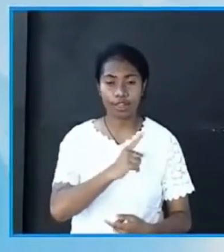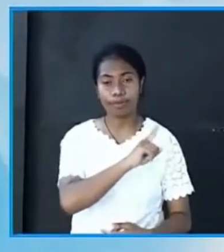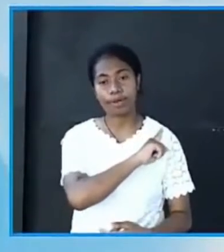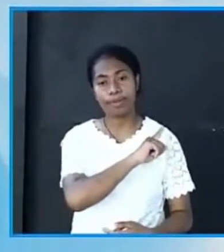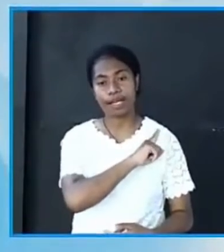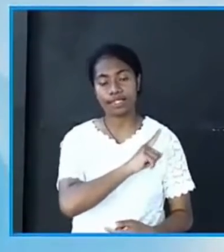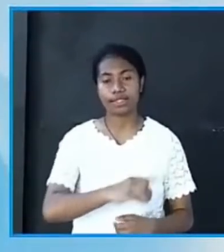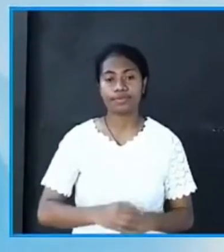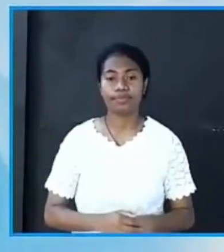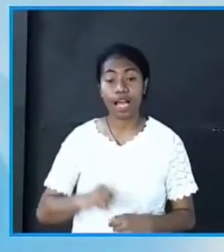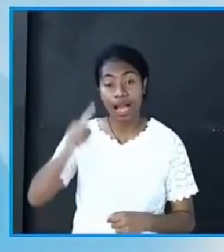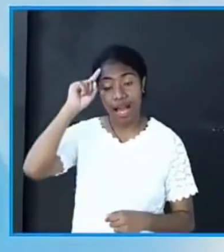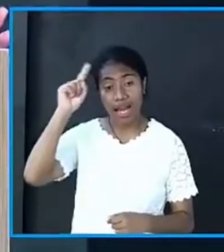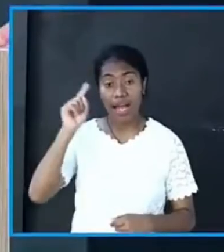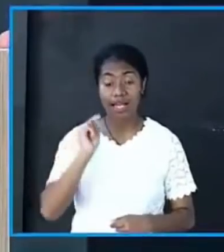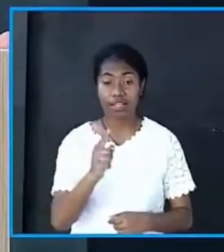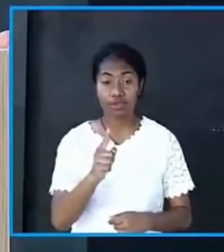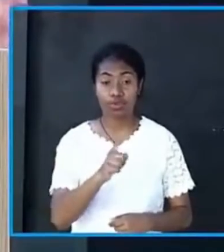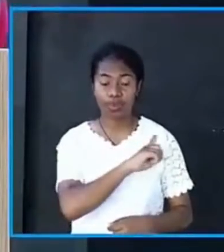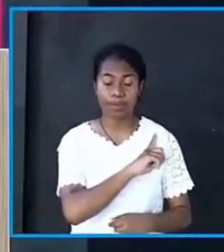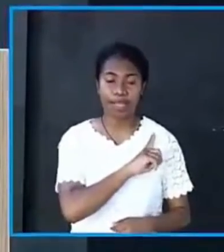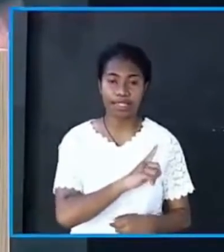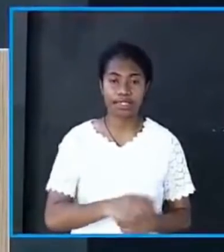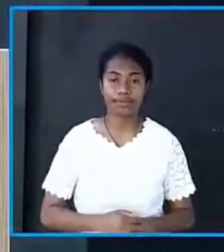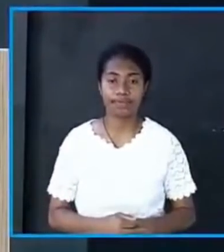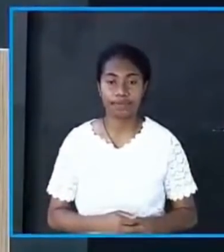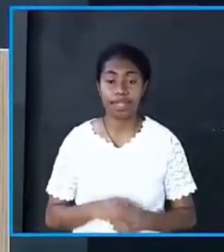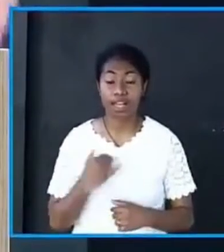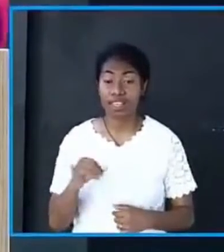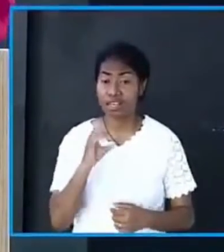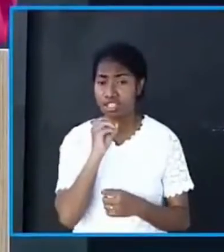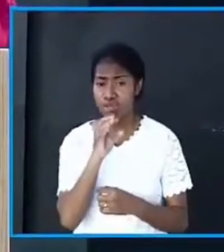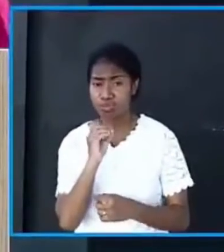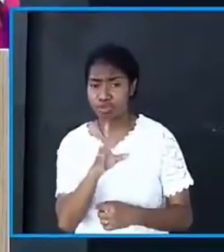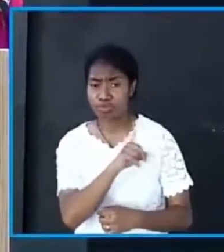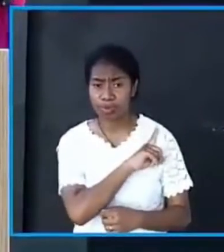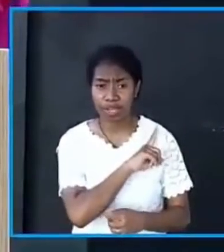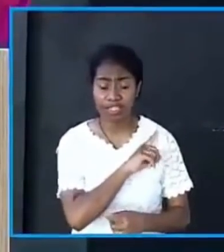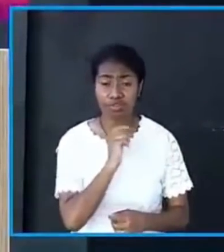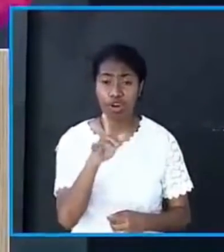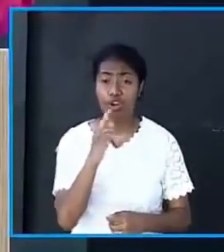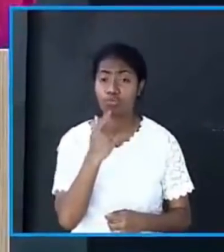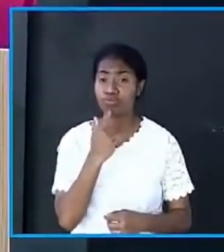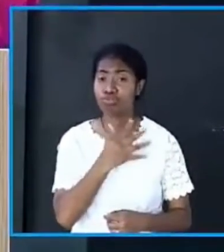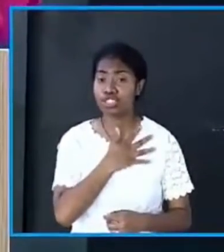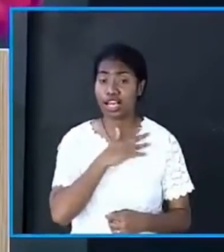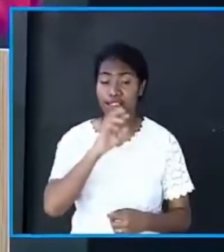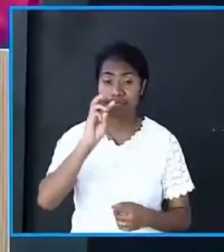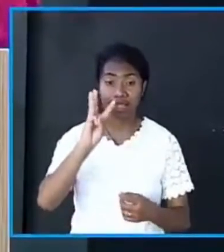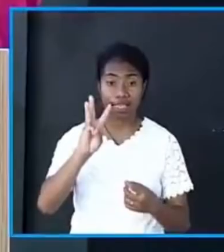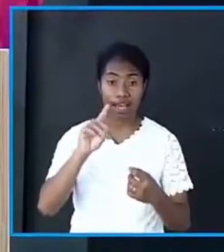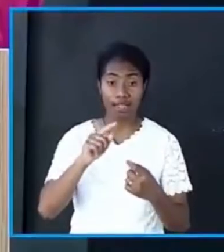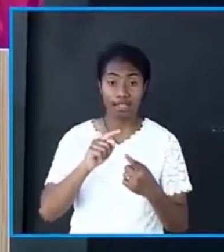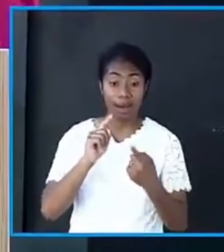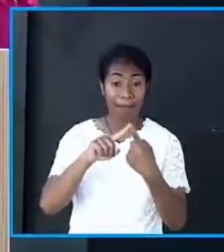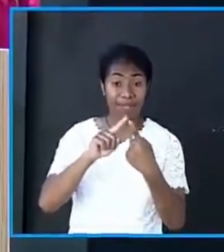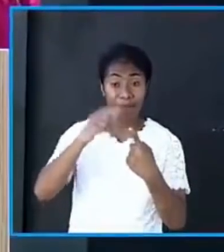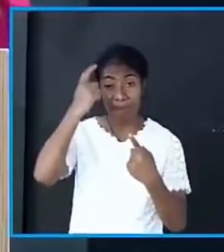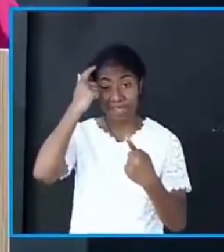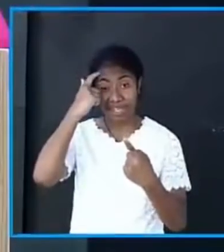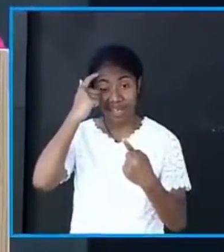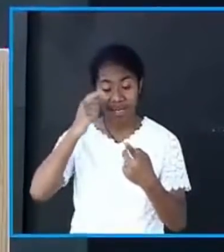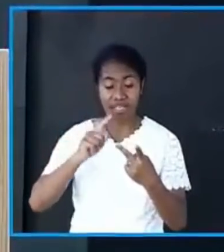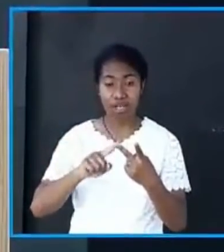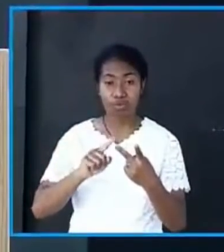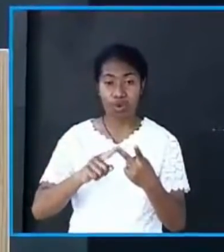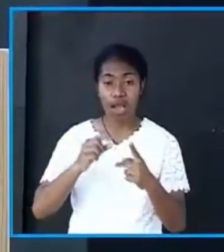Allah itu pribadi yang disebut pribadi itu kalau punya tiga pikiran perasaan kehendak